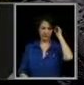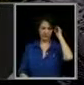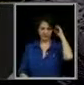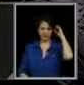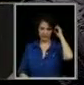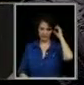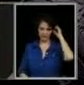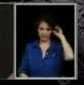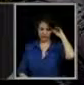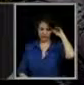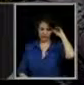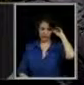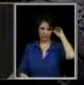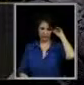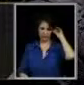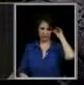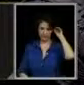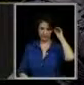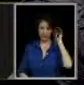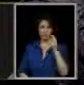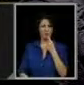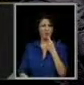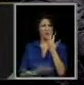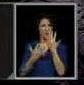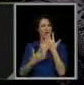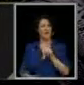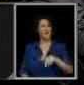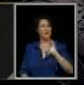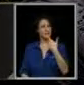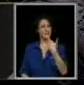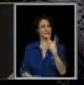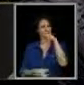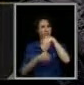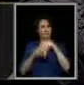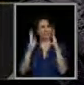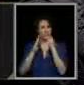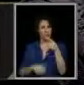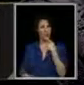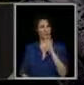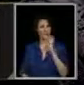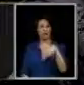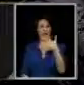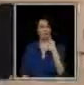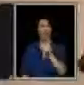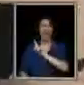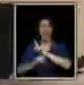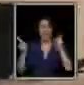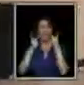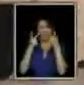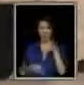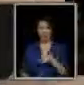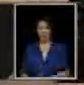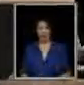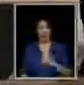פעם לא. אתה תחת חסותם כמה זמן? 5 שנים. אף פעם לא באו לבקר אותך? אף פעם.